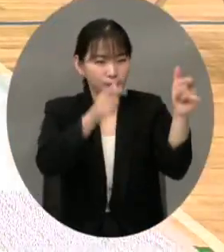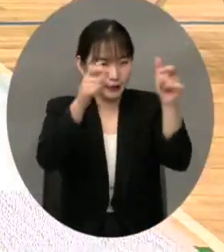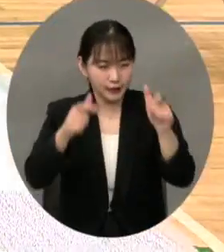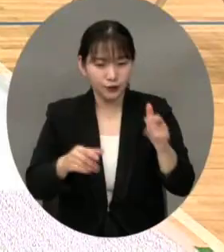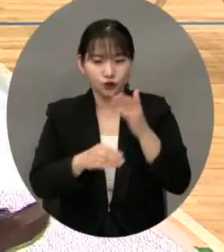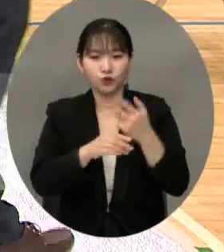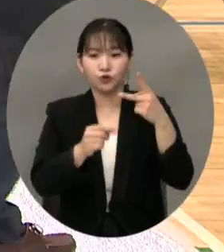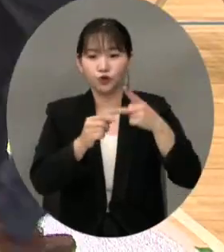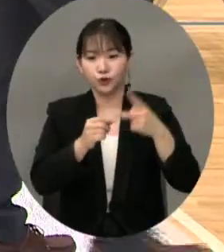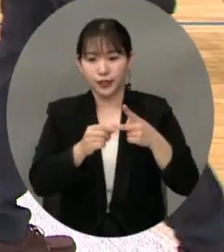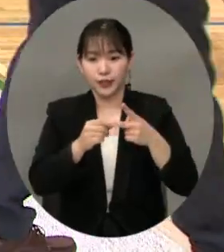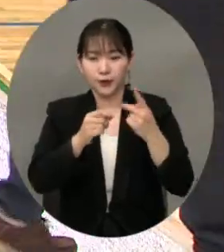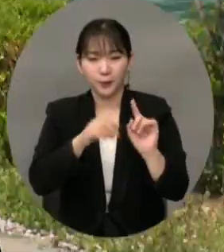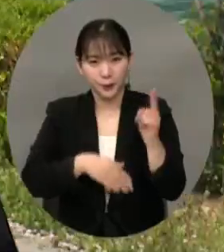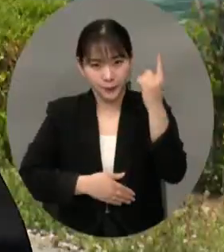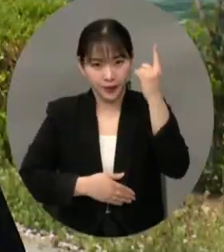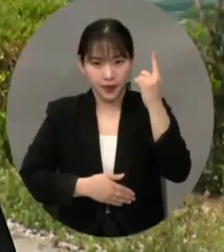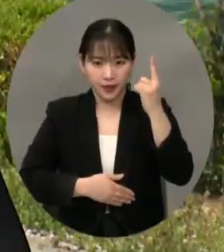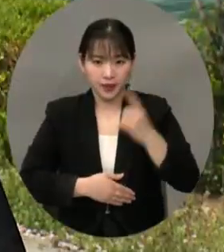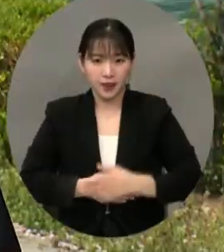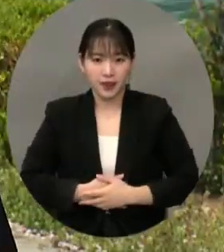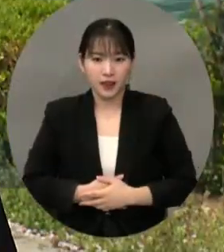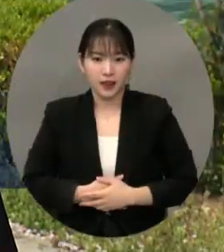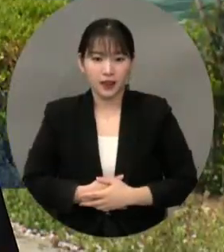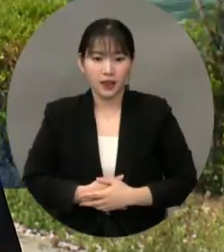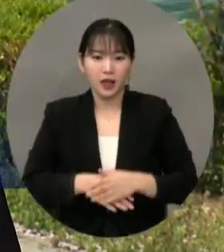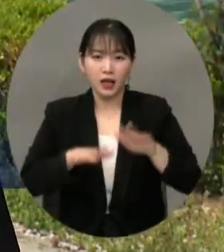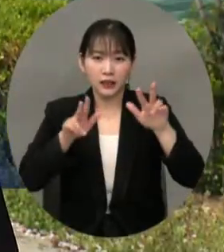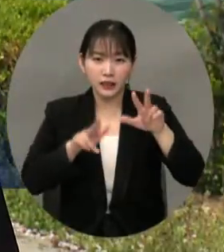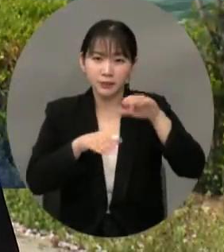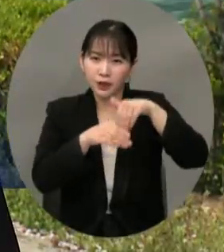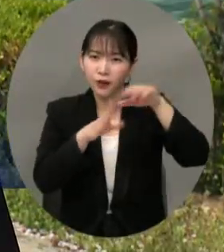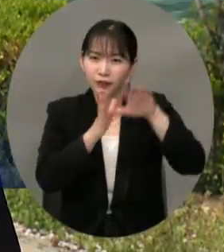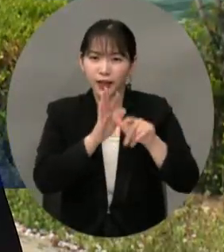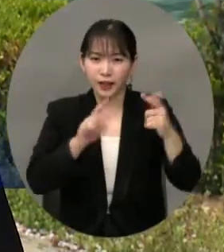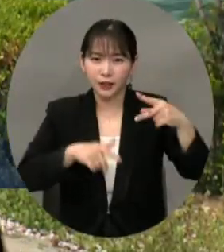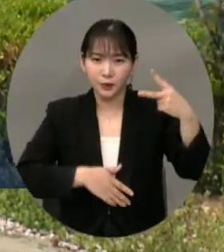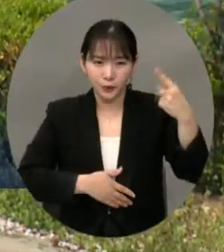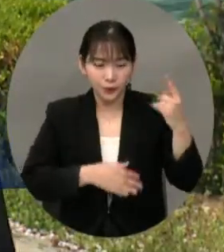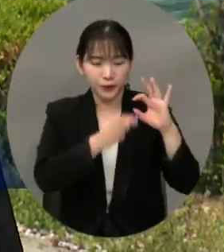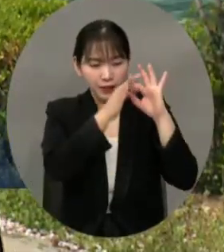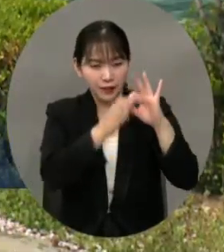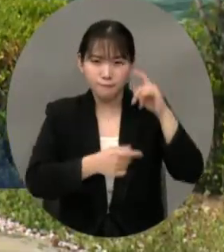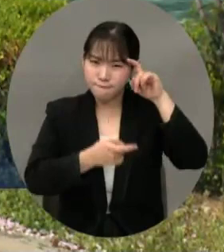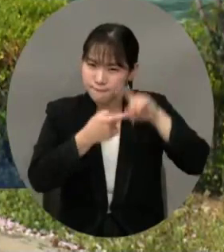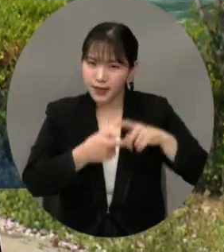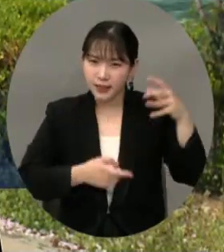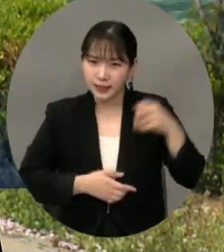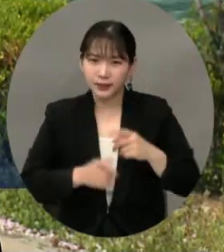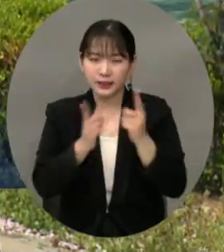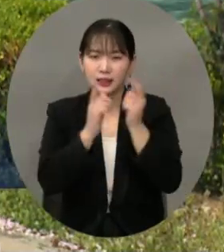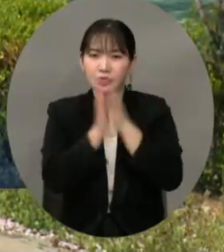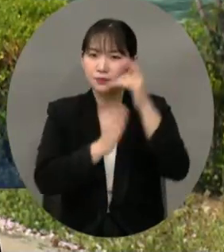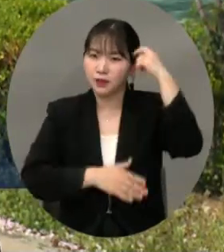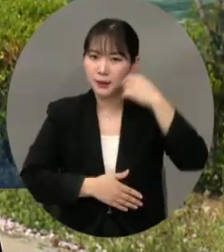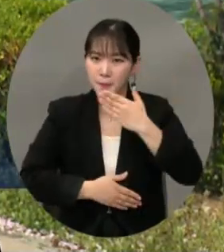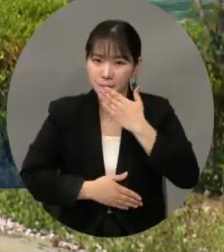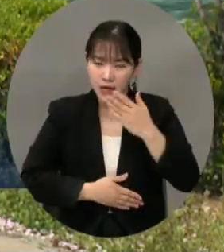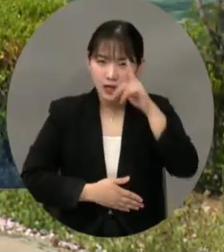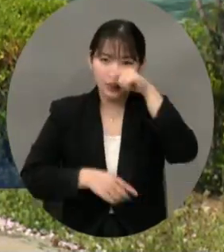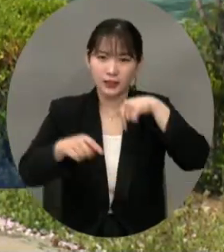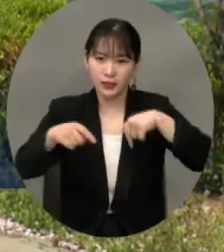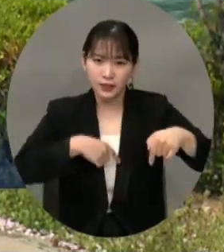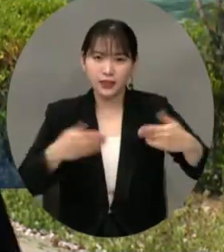두 번째로 높았습니다. 이런 시즌이 아니더라도 꾸준하게 관심을 가지고 정말 피부에 체감되는 정책과